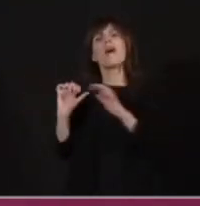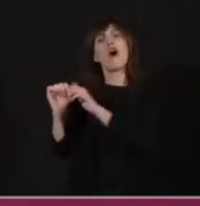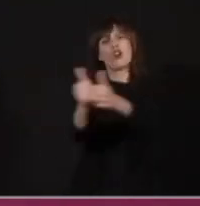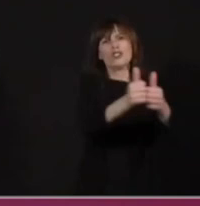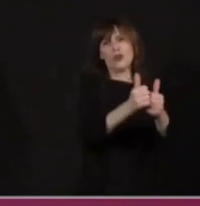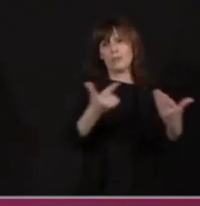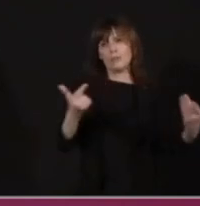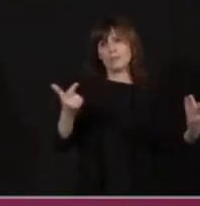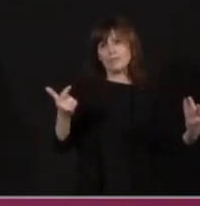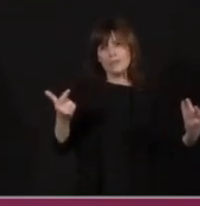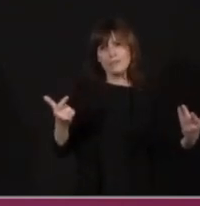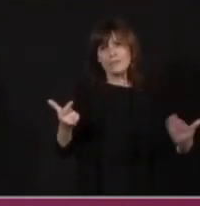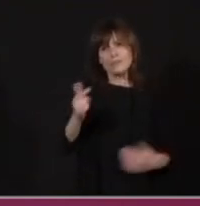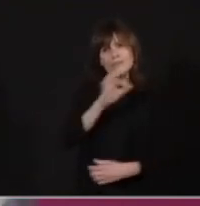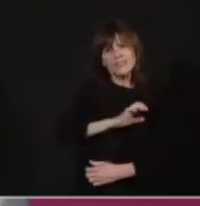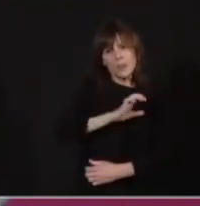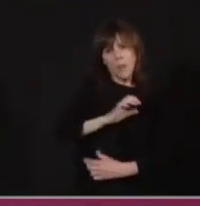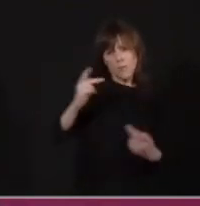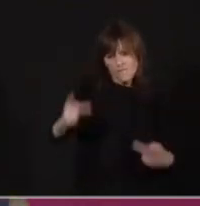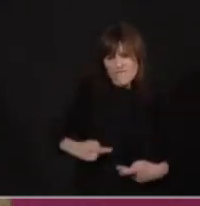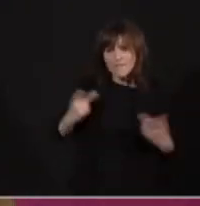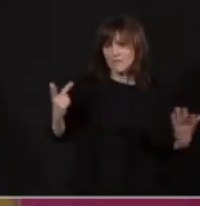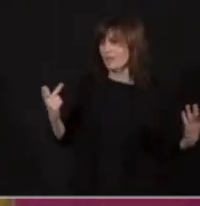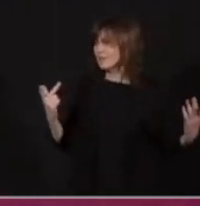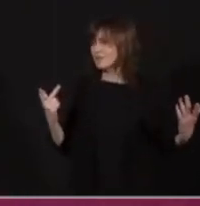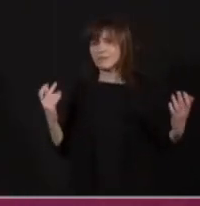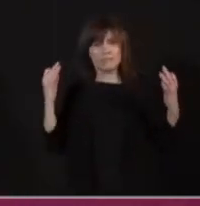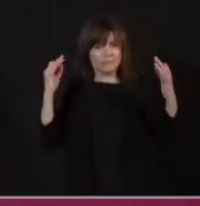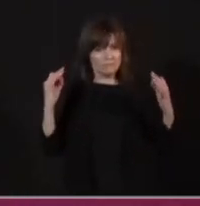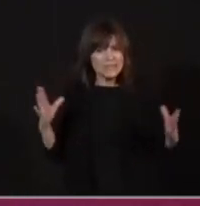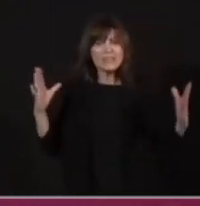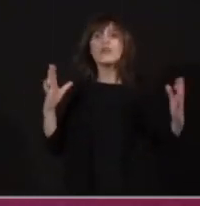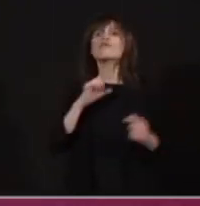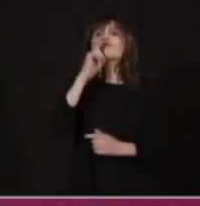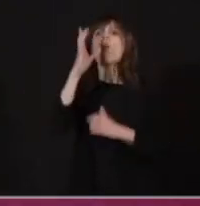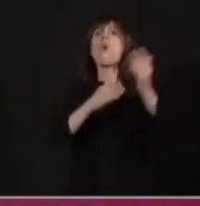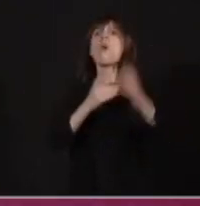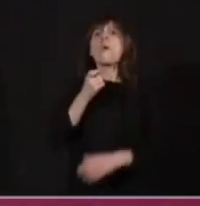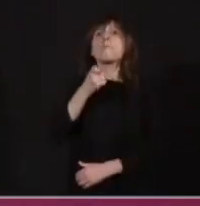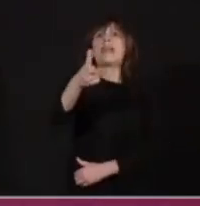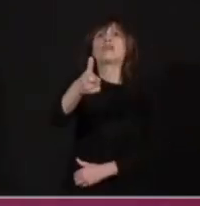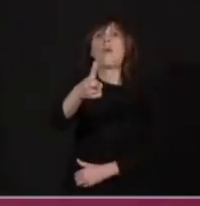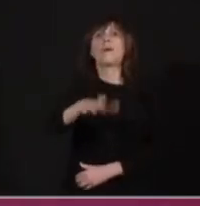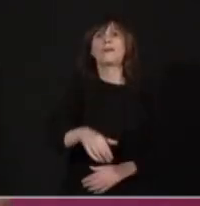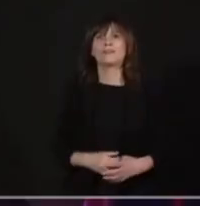faisons en sorte que nous vivions tous là où nous sommes des jours heureux très prochainement.